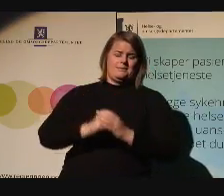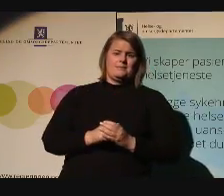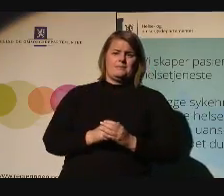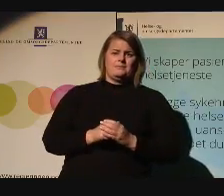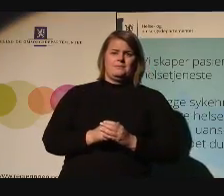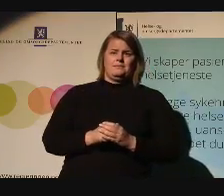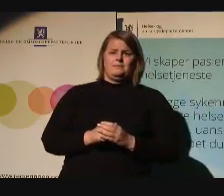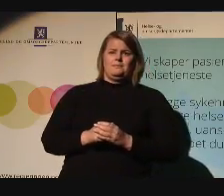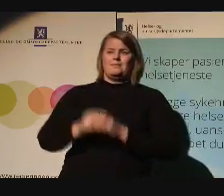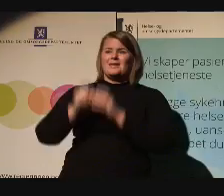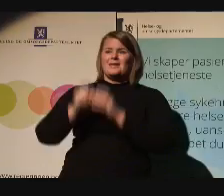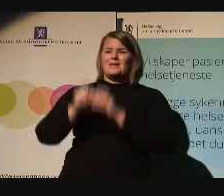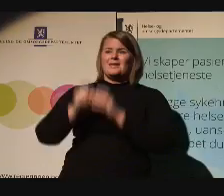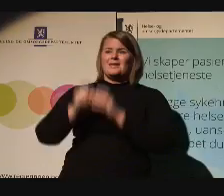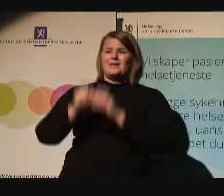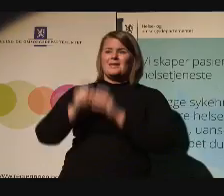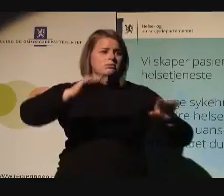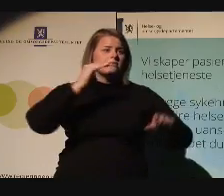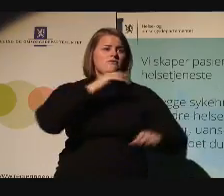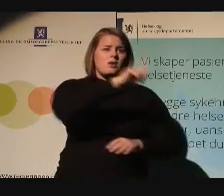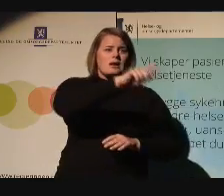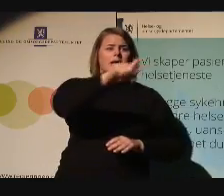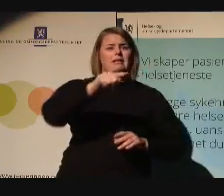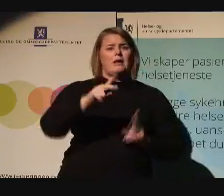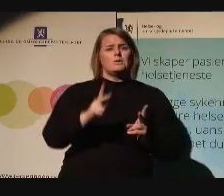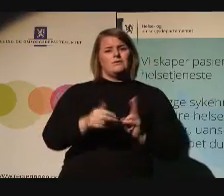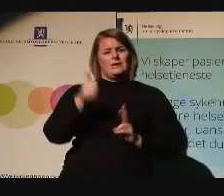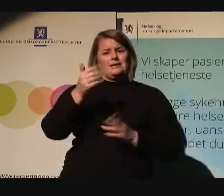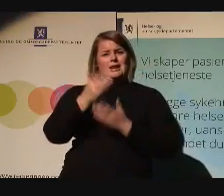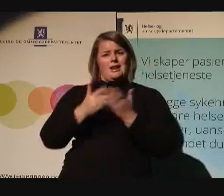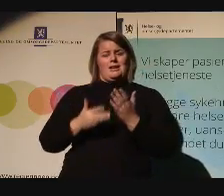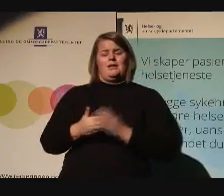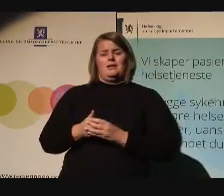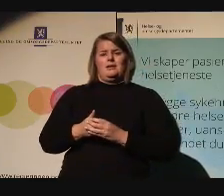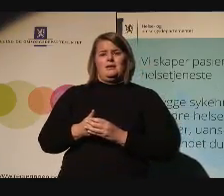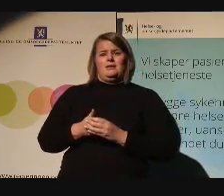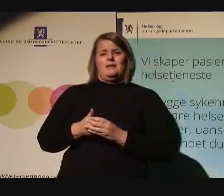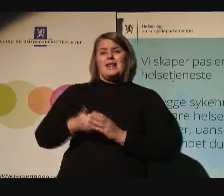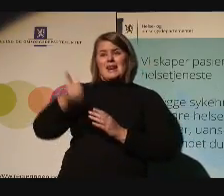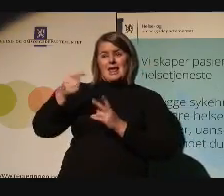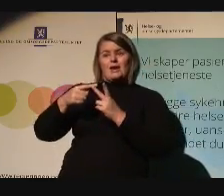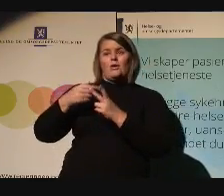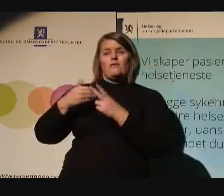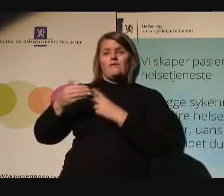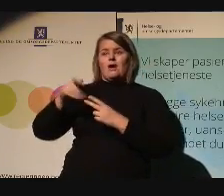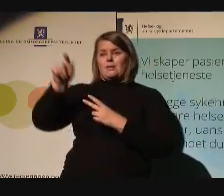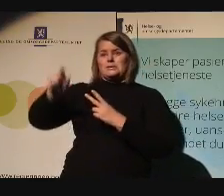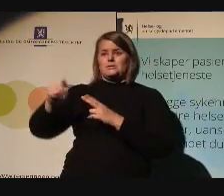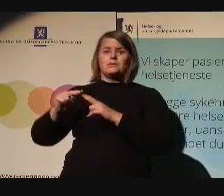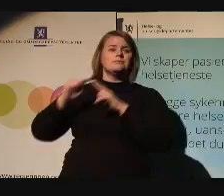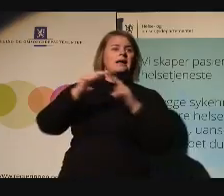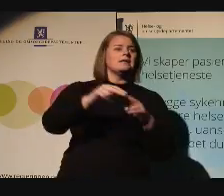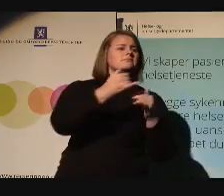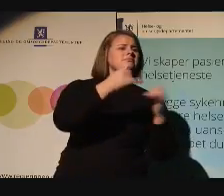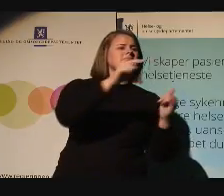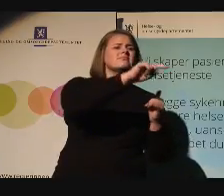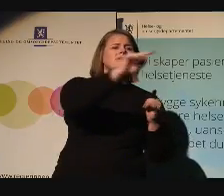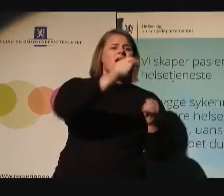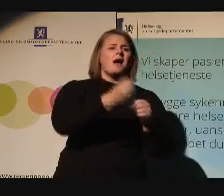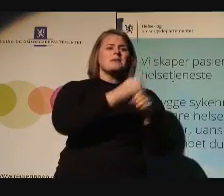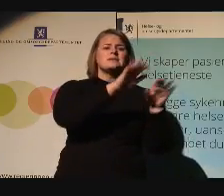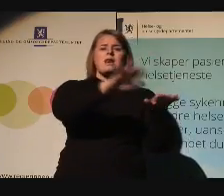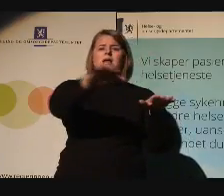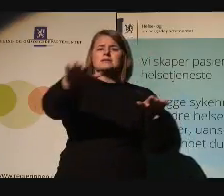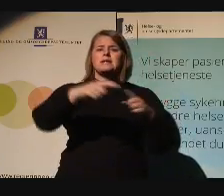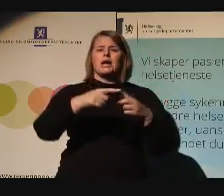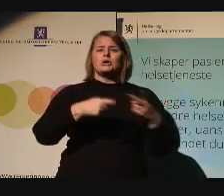Informasjon til befolkningen var en viktig del av forbedringsarbeidet. Ledere og fagpersoner reiste ut på arbeidsplasser og kjøpesentre og